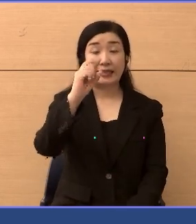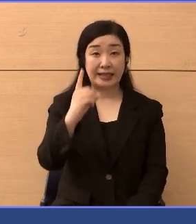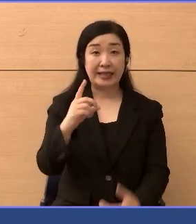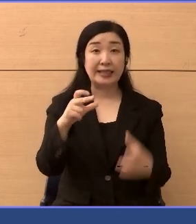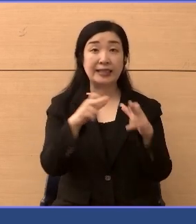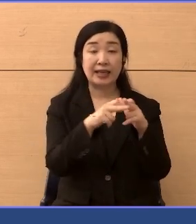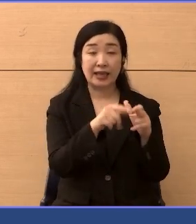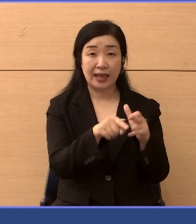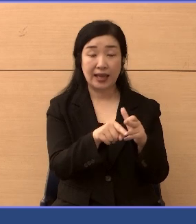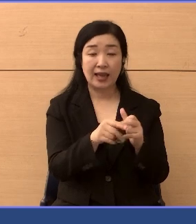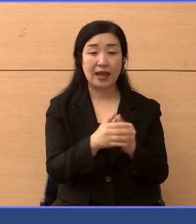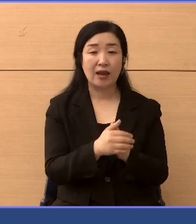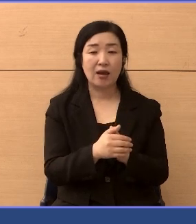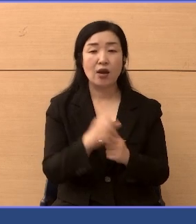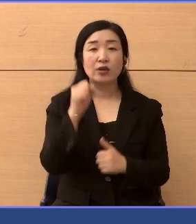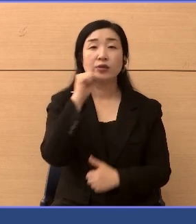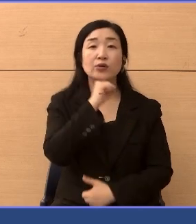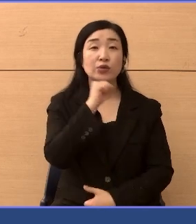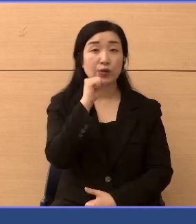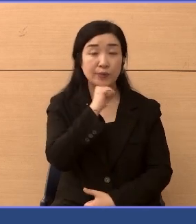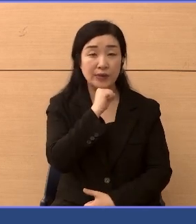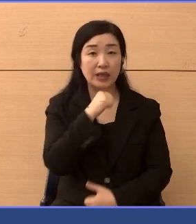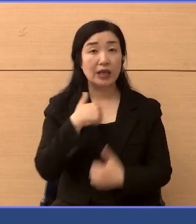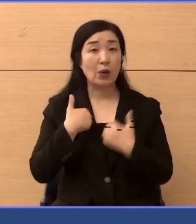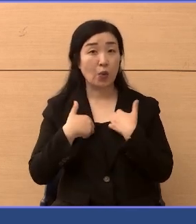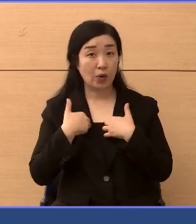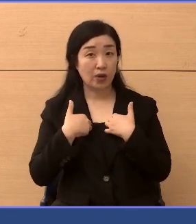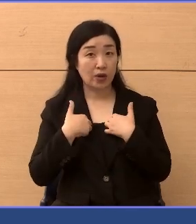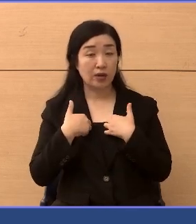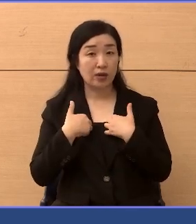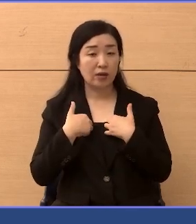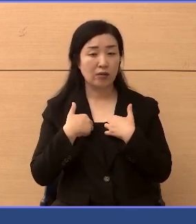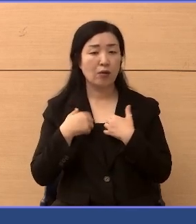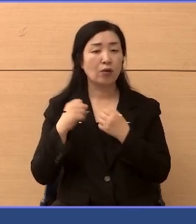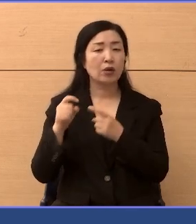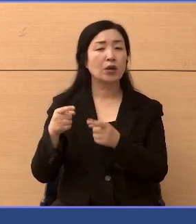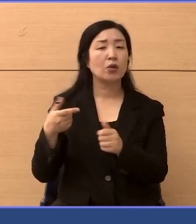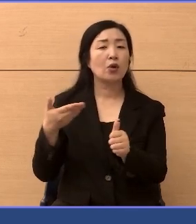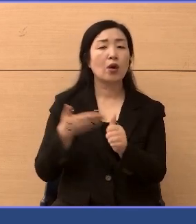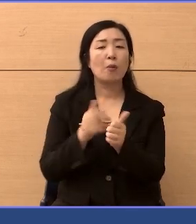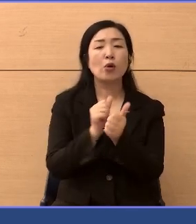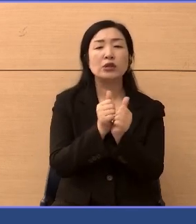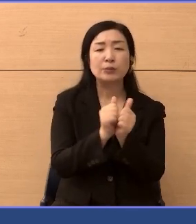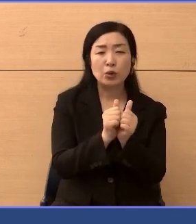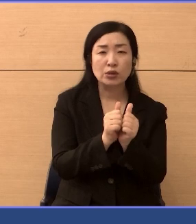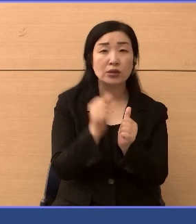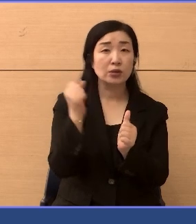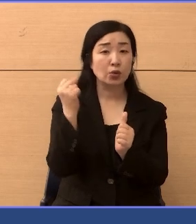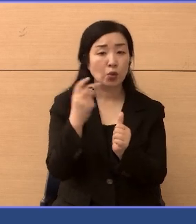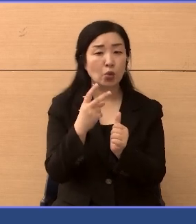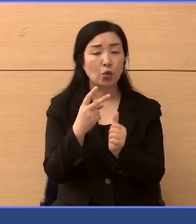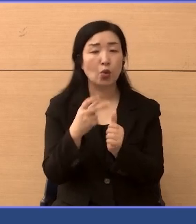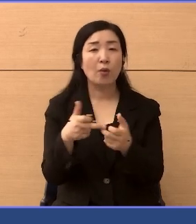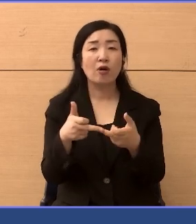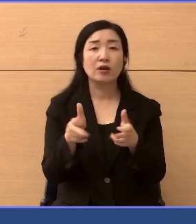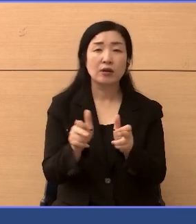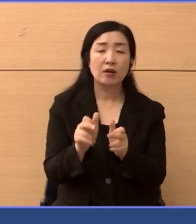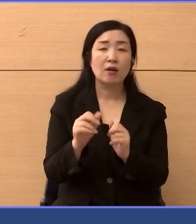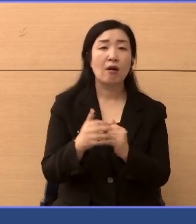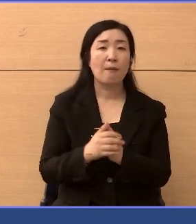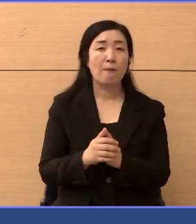사람들이 opportunities 이 outside the 취미 home, whether 그리고 that's 오락에 sport 대한 or 기회를 clubs 스포츠든 아니면 associated with their